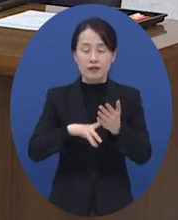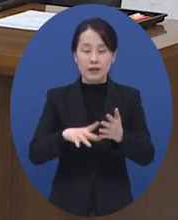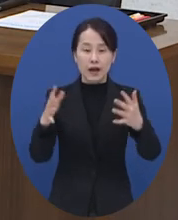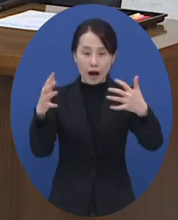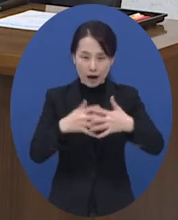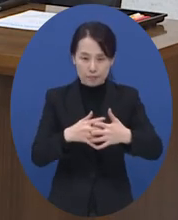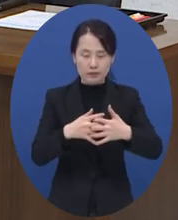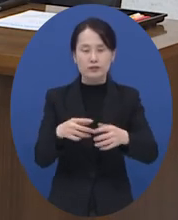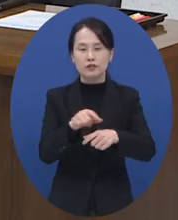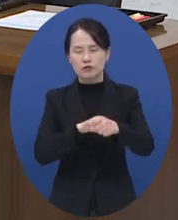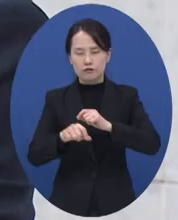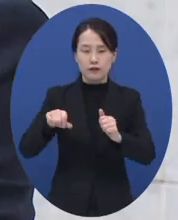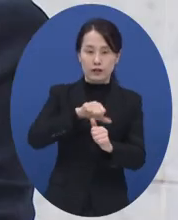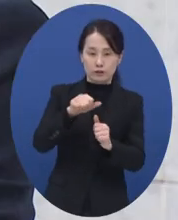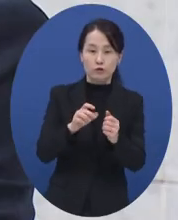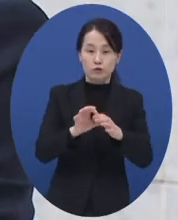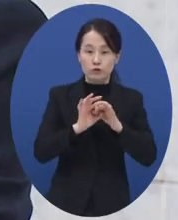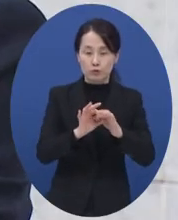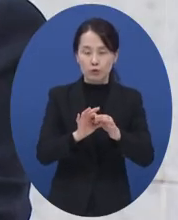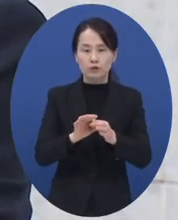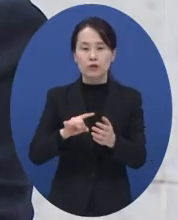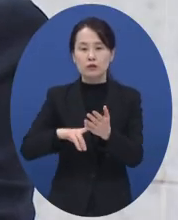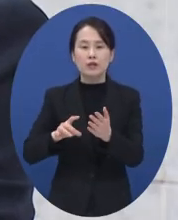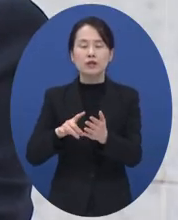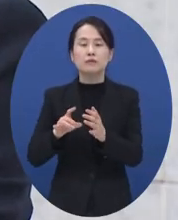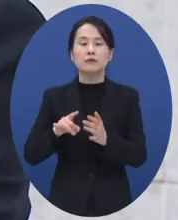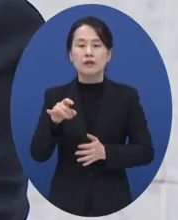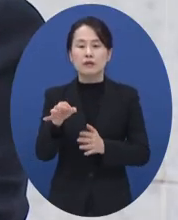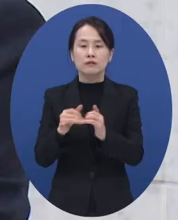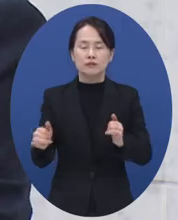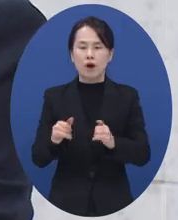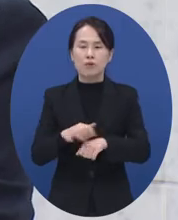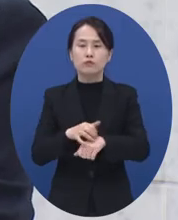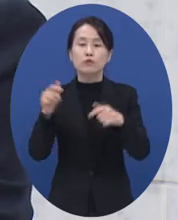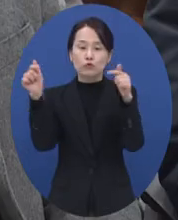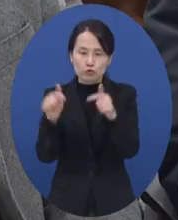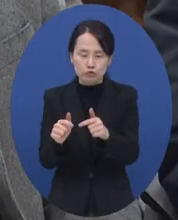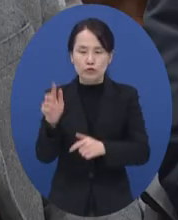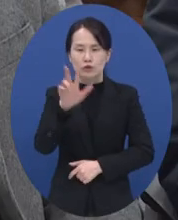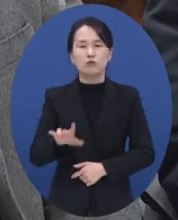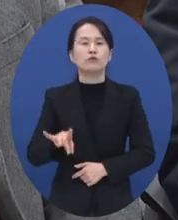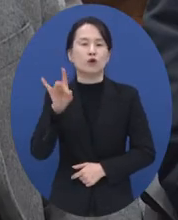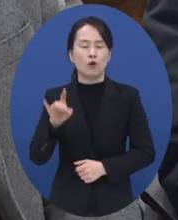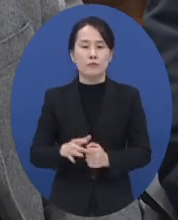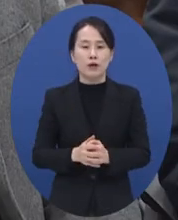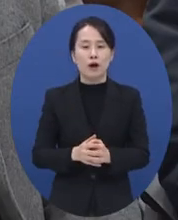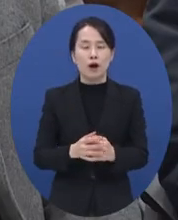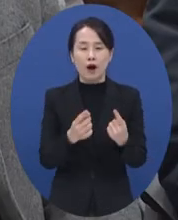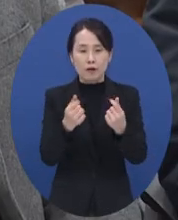합의는 적극 행정을 통해 납세자의 불편을 해소한 전국 최초의 사례로 유사 사례 발생